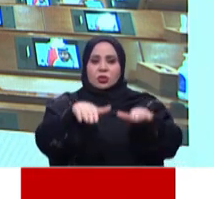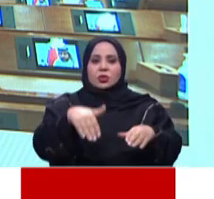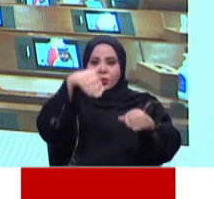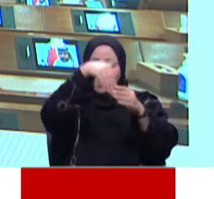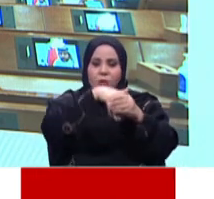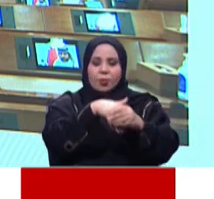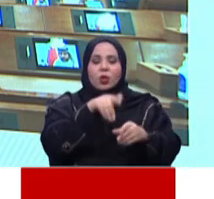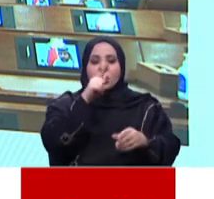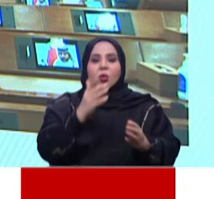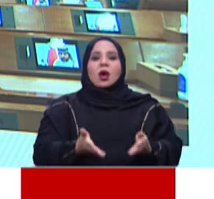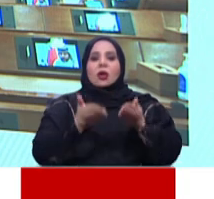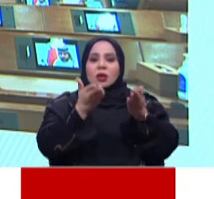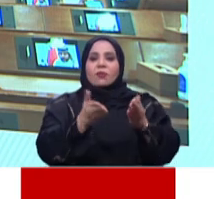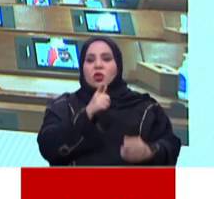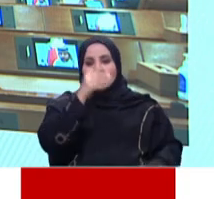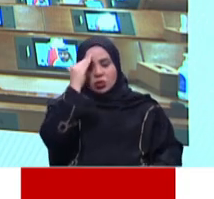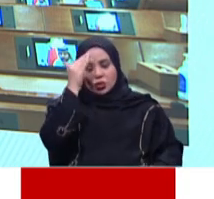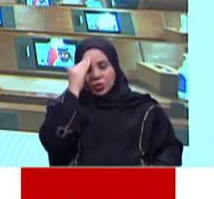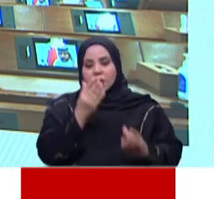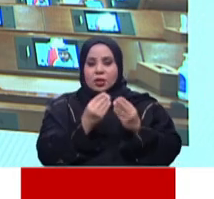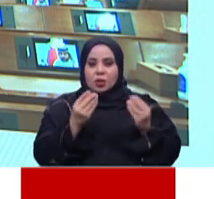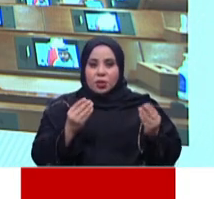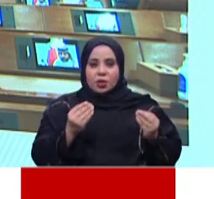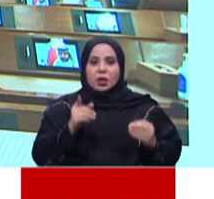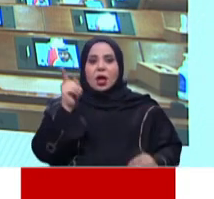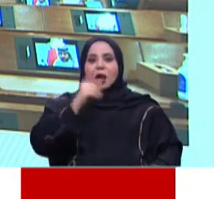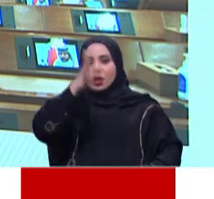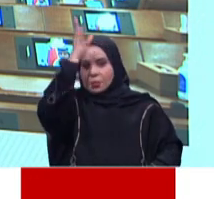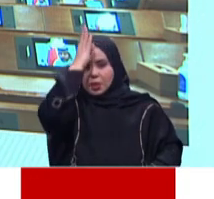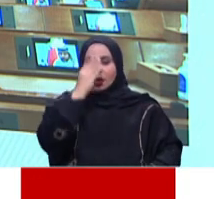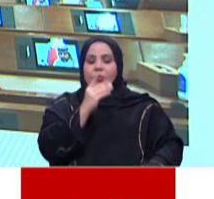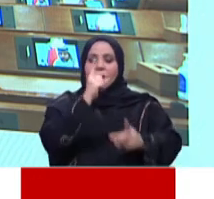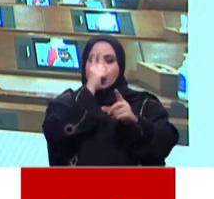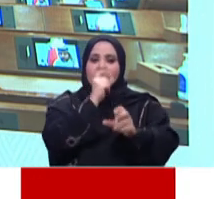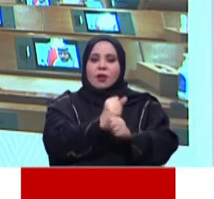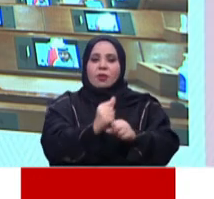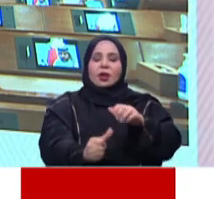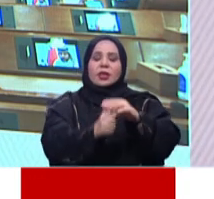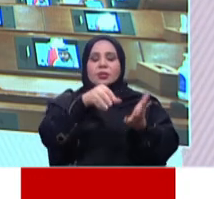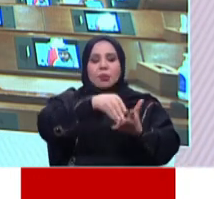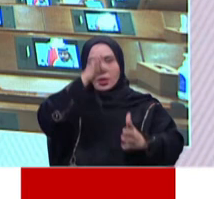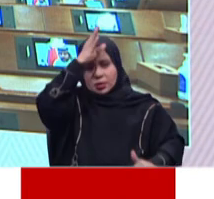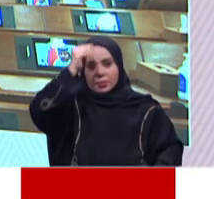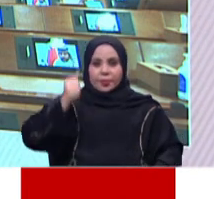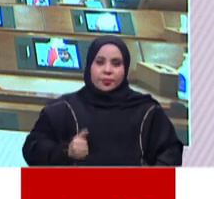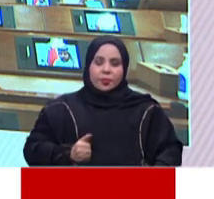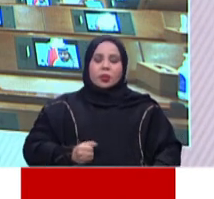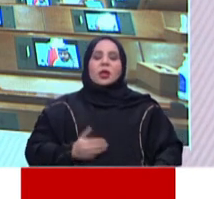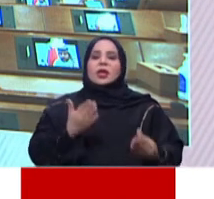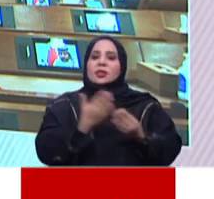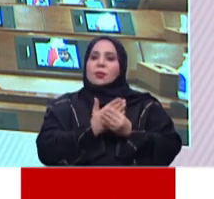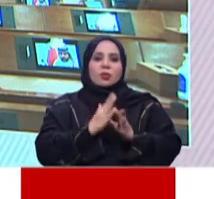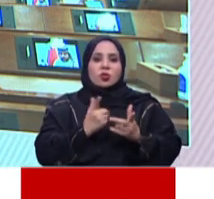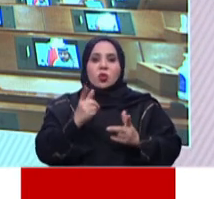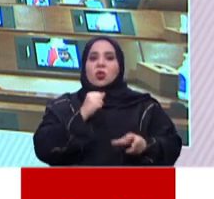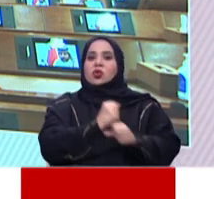رئيسة المجلس، حيث رفعت معاليها أسماء آيات التقدير والامتنان إلى المقام السامي لجلالة الملك المفدى